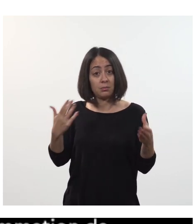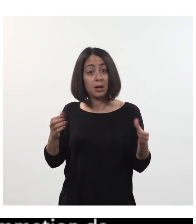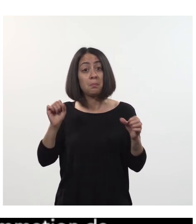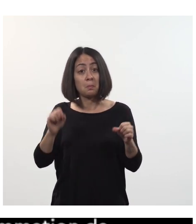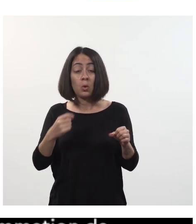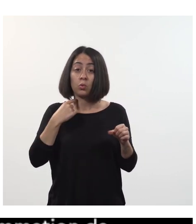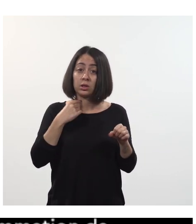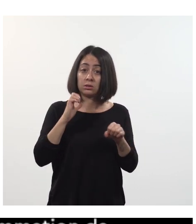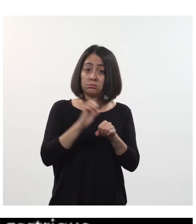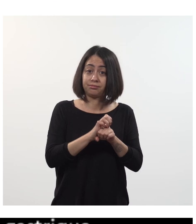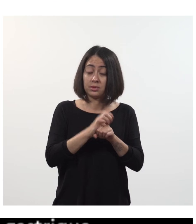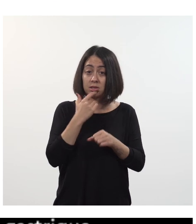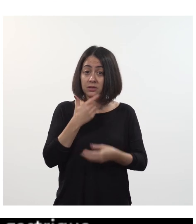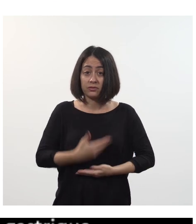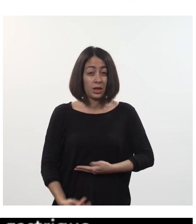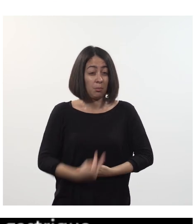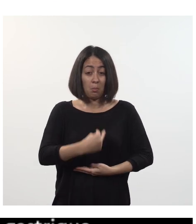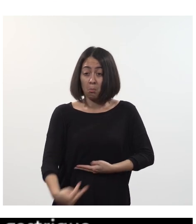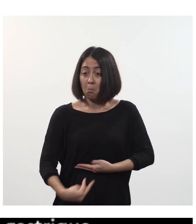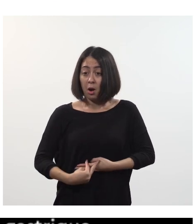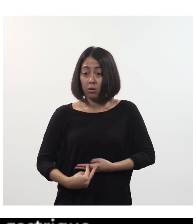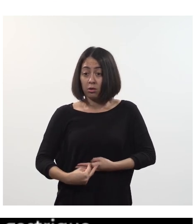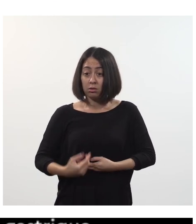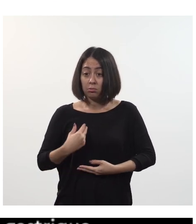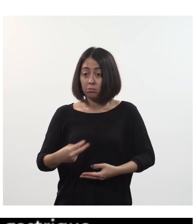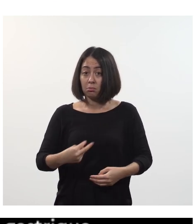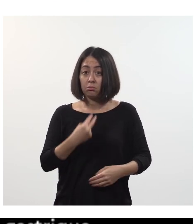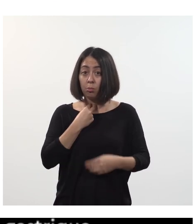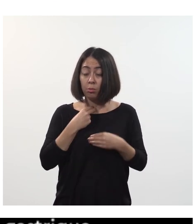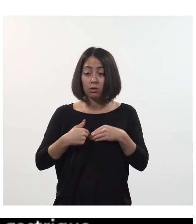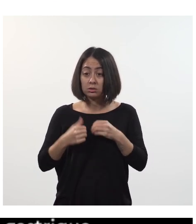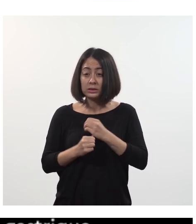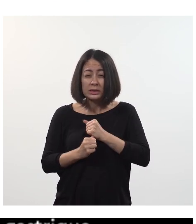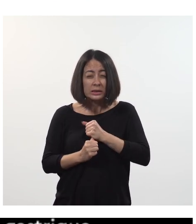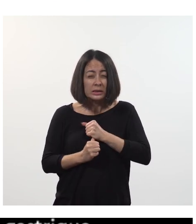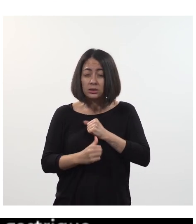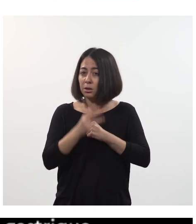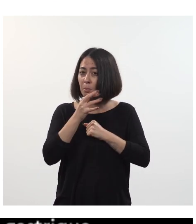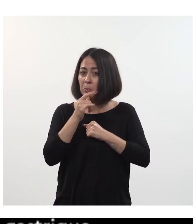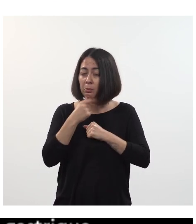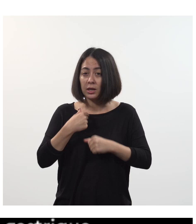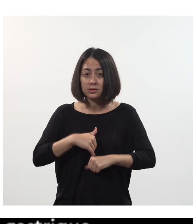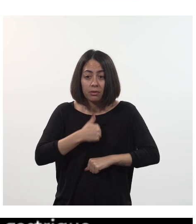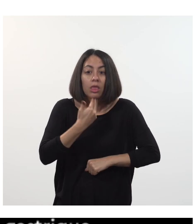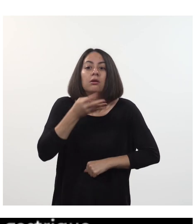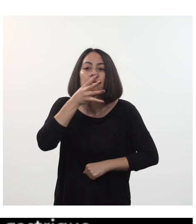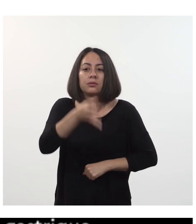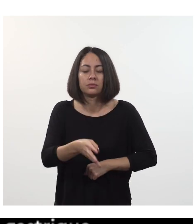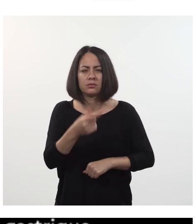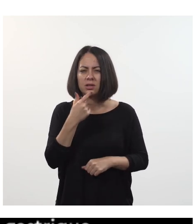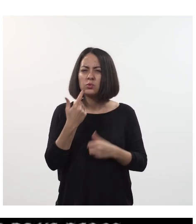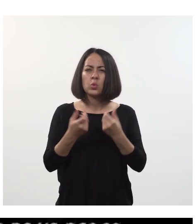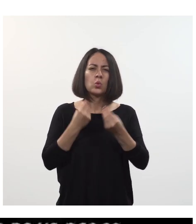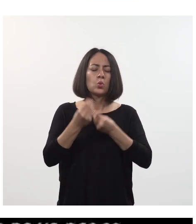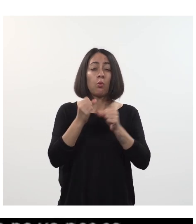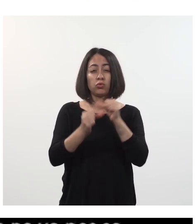d'occlusion. La douleur chronique, hein, vous l'avez peut-être déjà vécu, quand on a mal, quand on a très mal à la tête, on n'a pas faim en général, hein, mais quand on